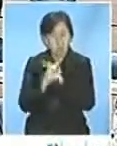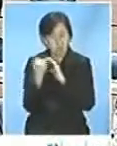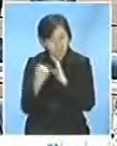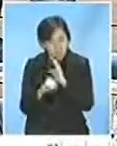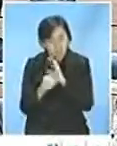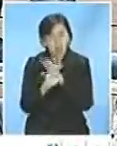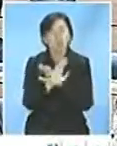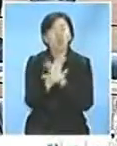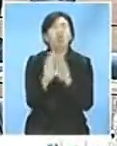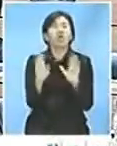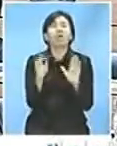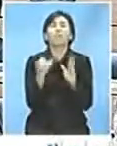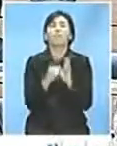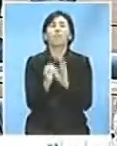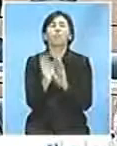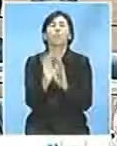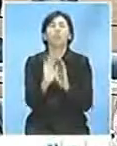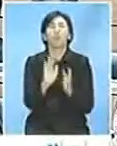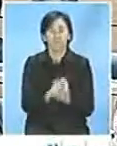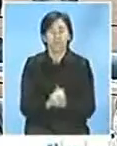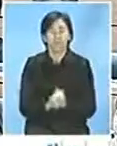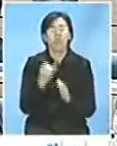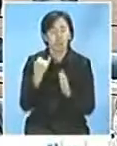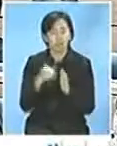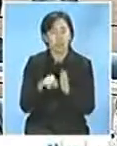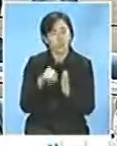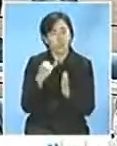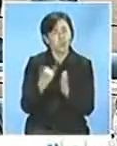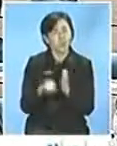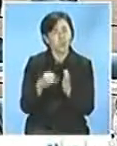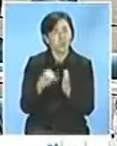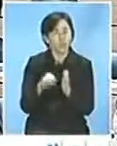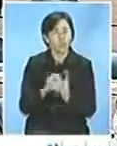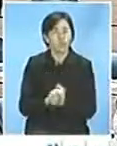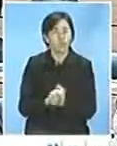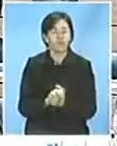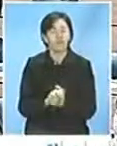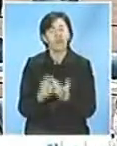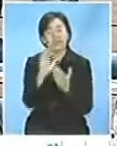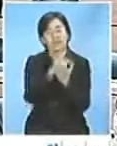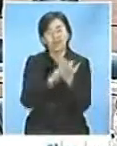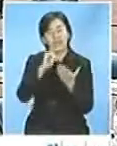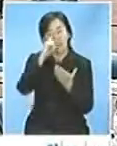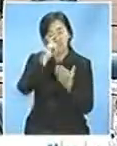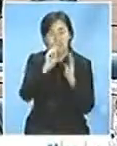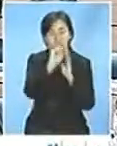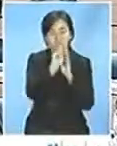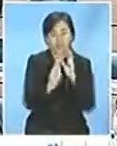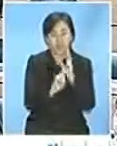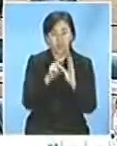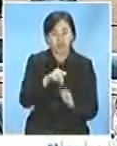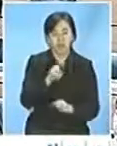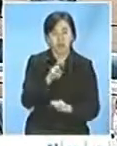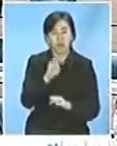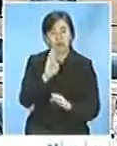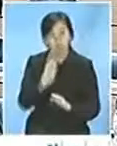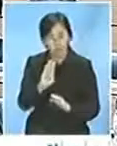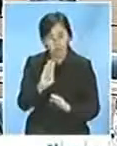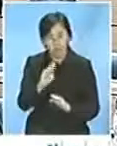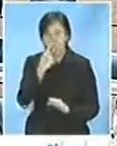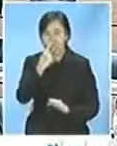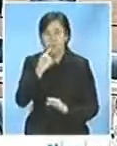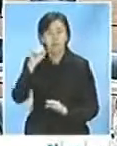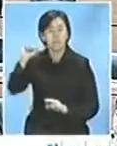าแล้วยังมีความผิดอยู่เพราะประเทศไทยยังมีพระราชบัญญัติป้องกันการกระทำอันเป็นค